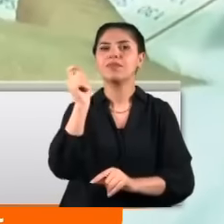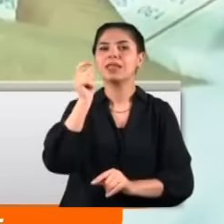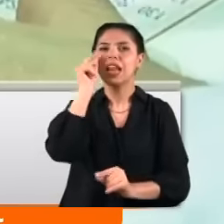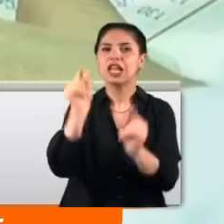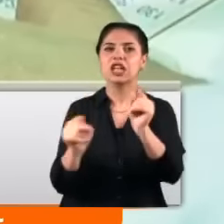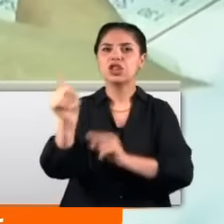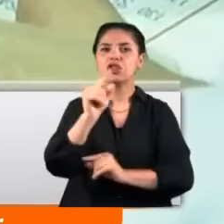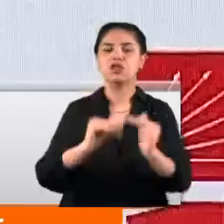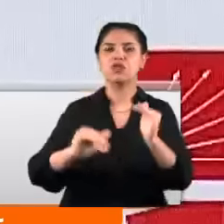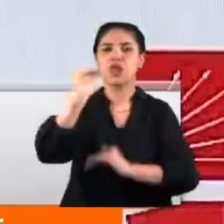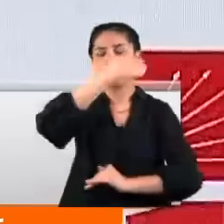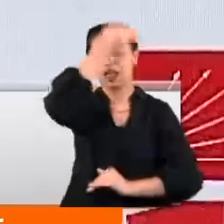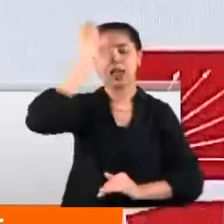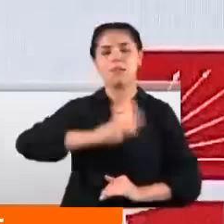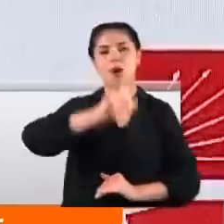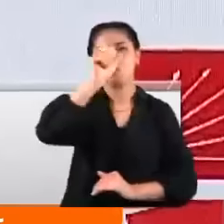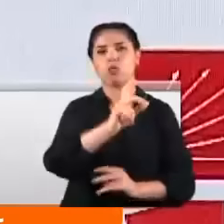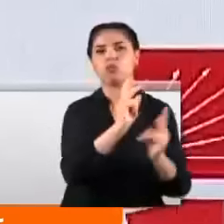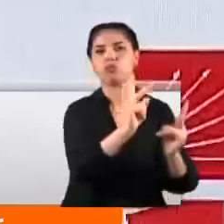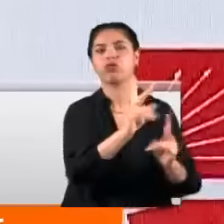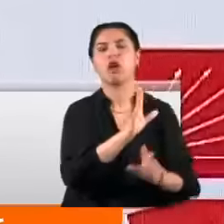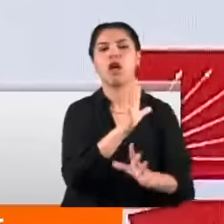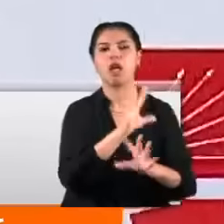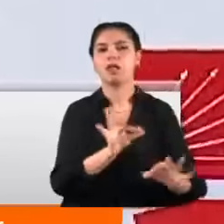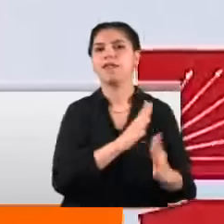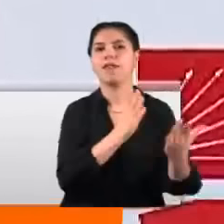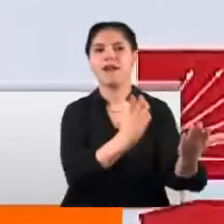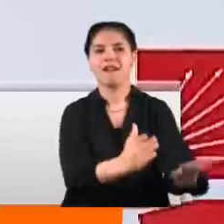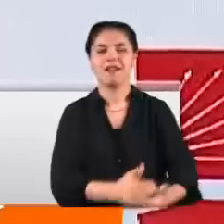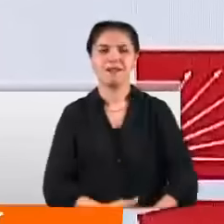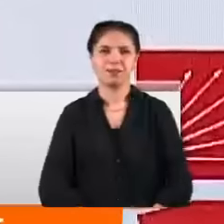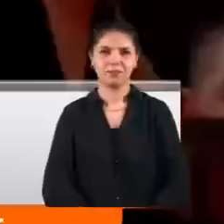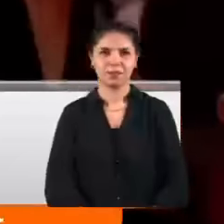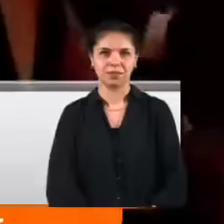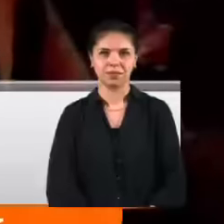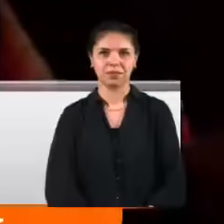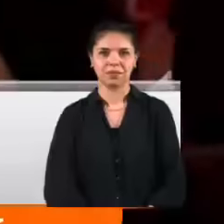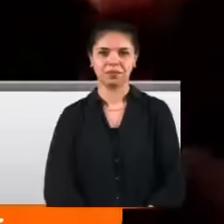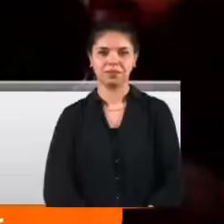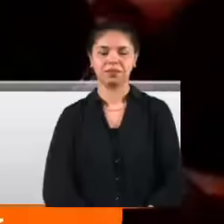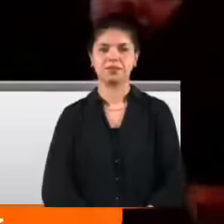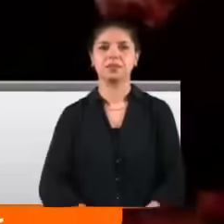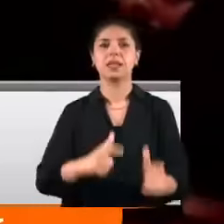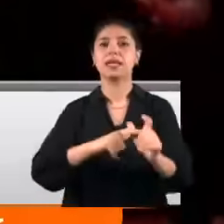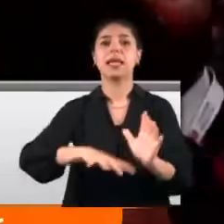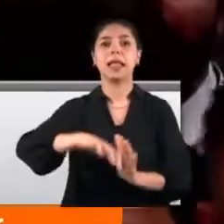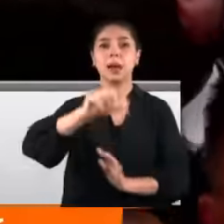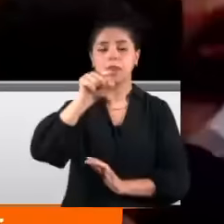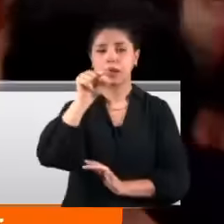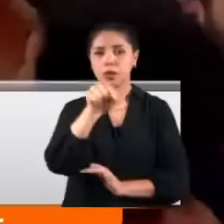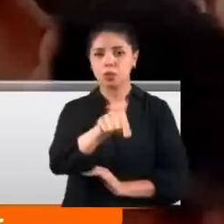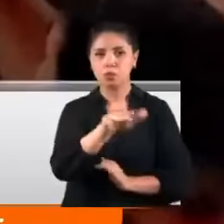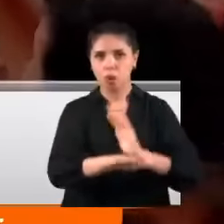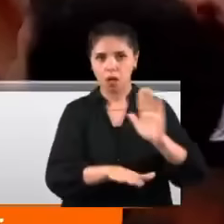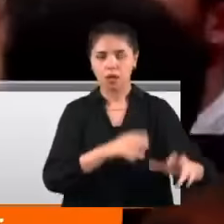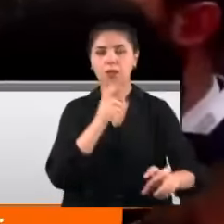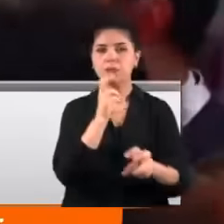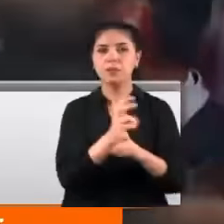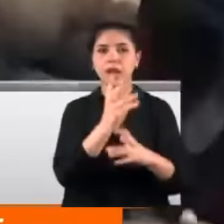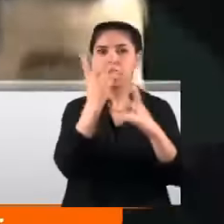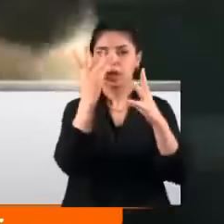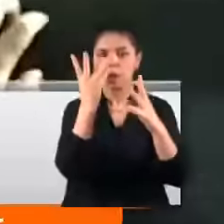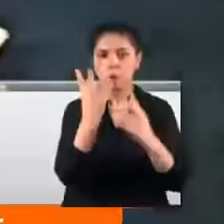çoğunluğu İmamoğlu'nda. Biraz daha arkaya, biraz daha arkaya, biraz daha arkaya. Ancak genel merkezde bu aşamada riskli bulduğu